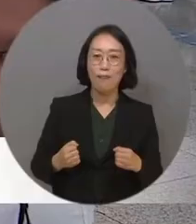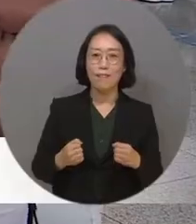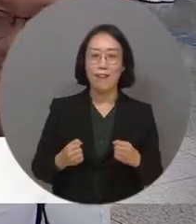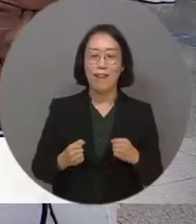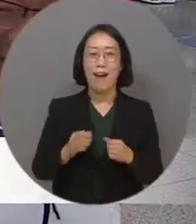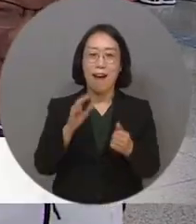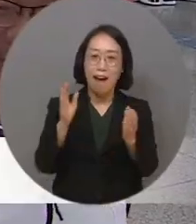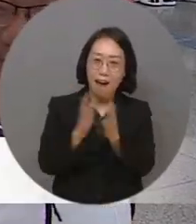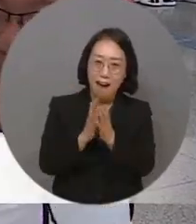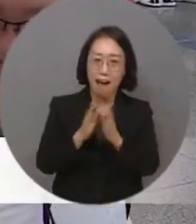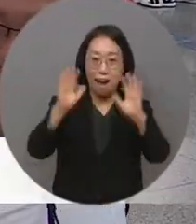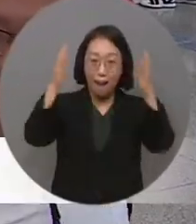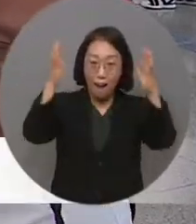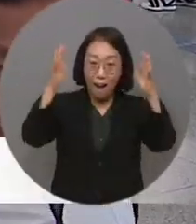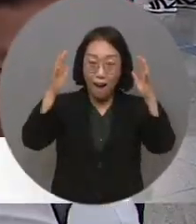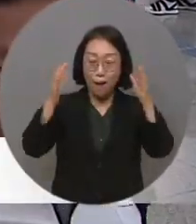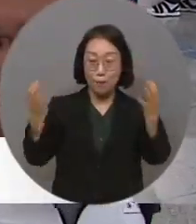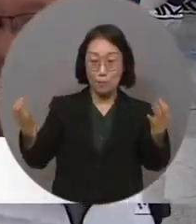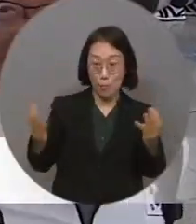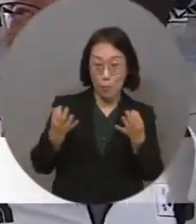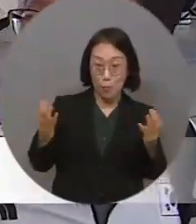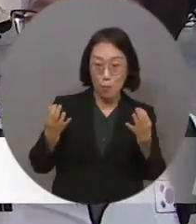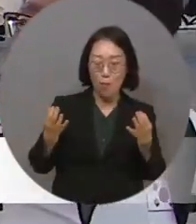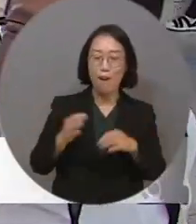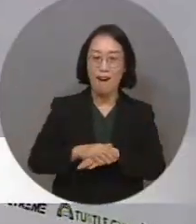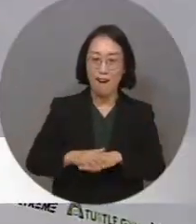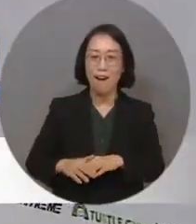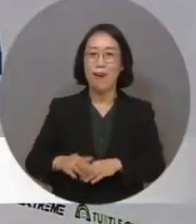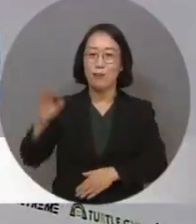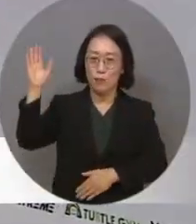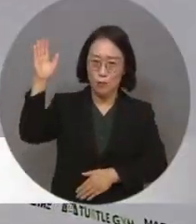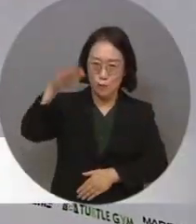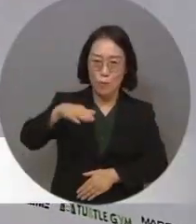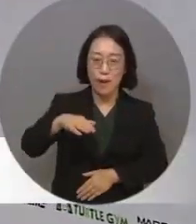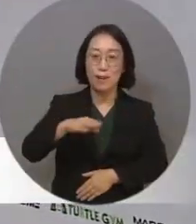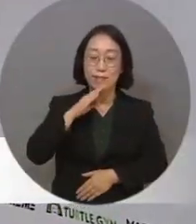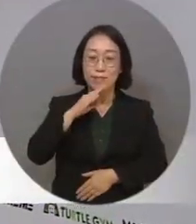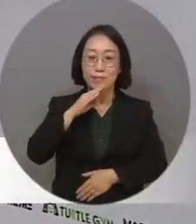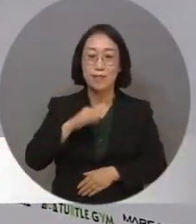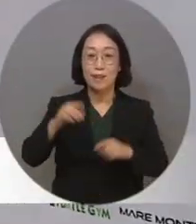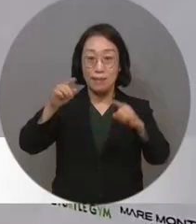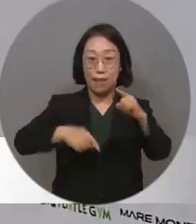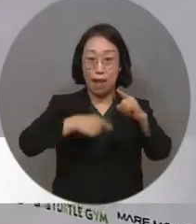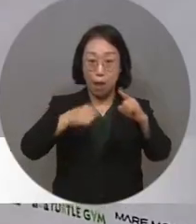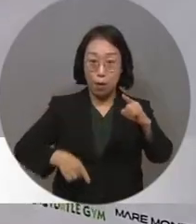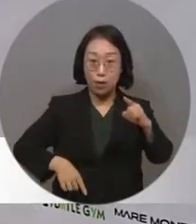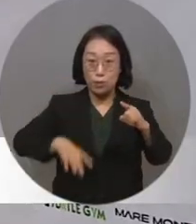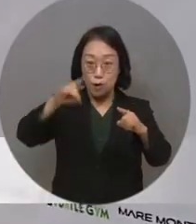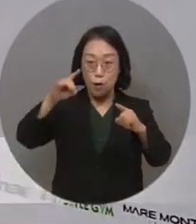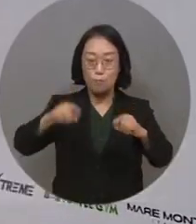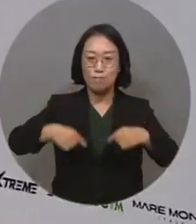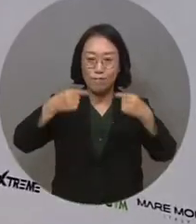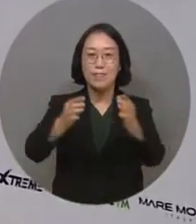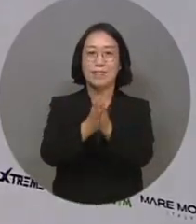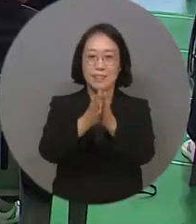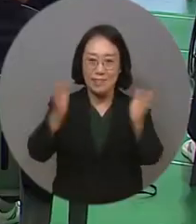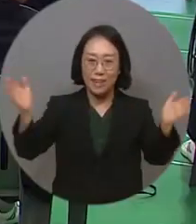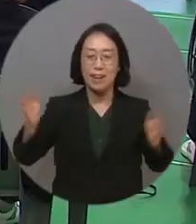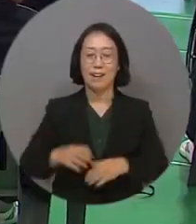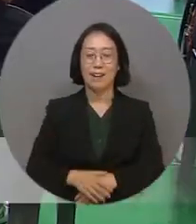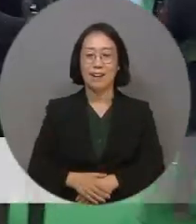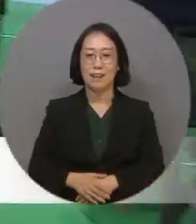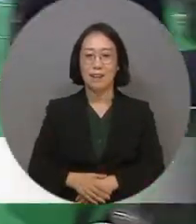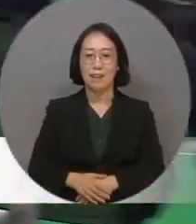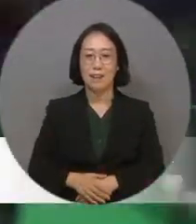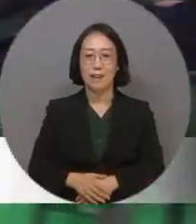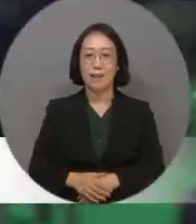환호를 받으며 인천공항을 통해 출국해 본격적인 항저우 장애인 아시아 경기대회를 위한 여정을 시작했습니다.